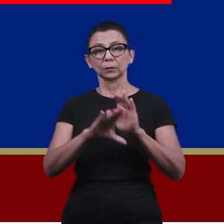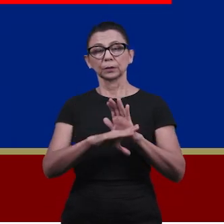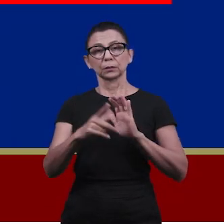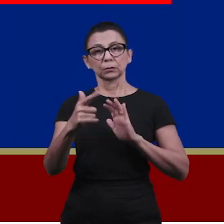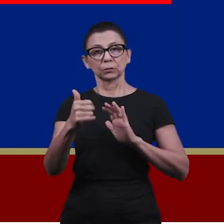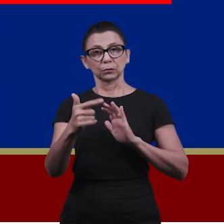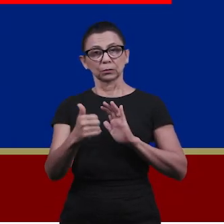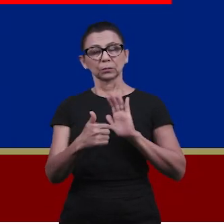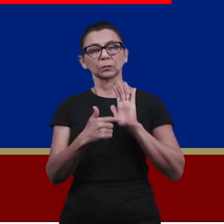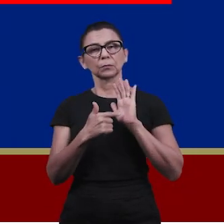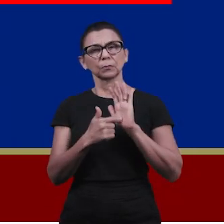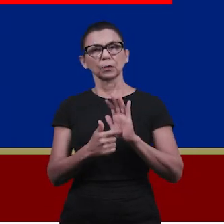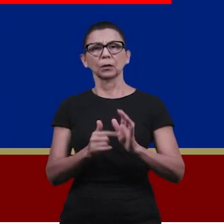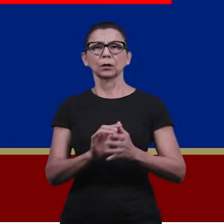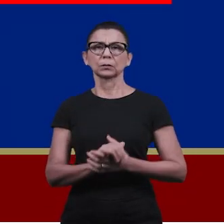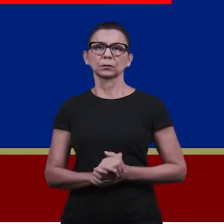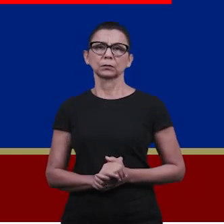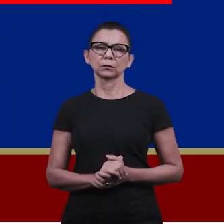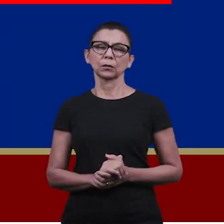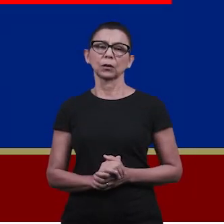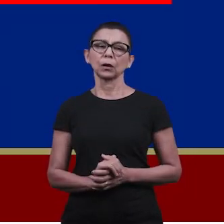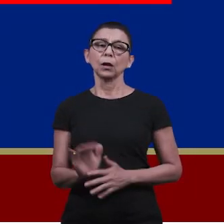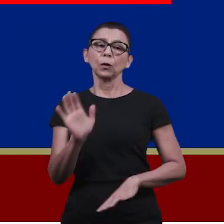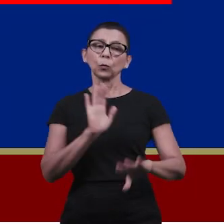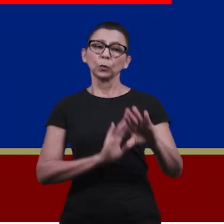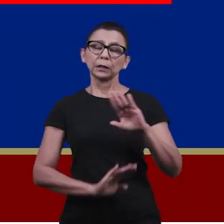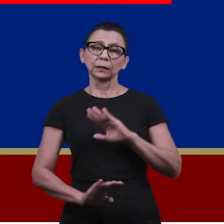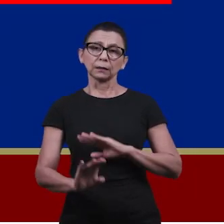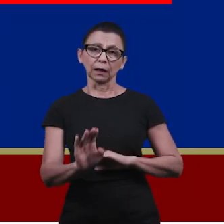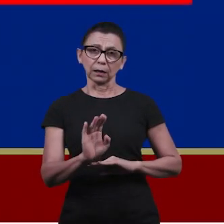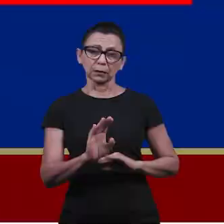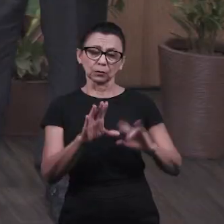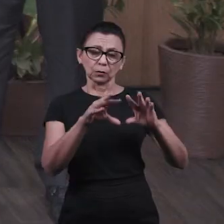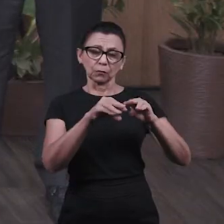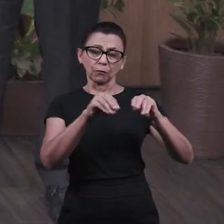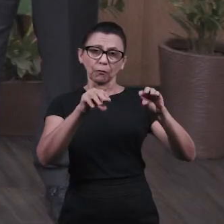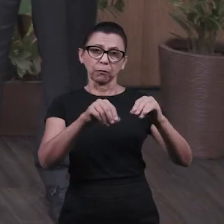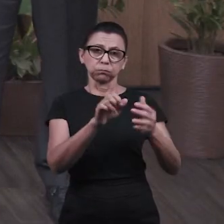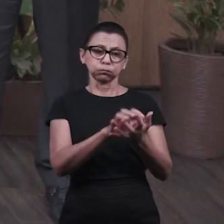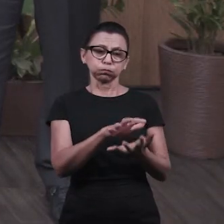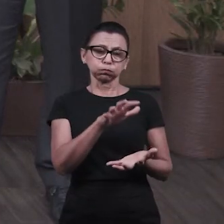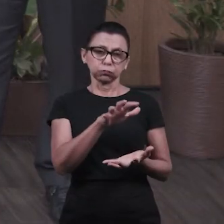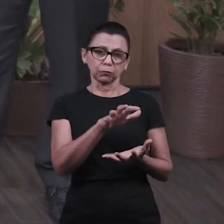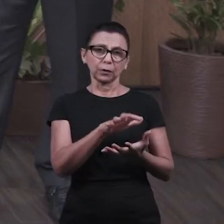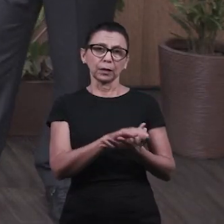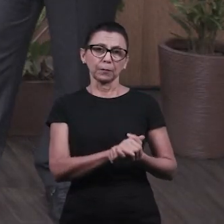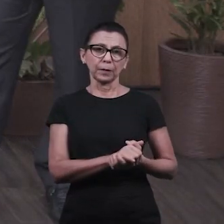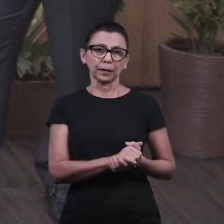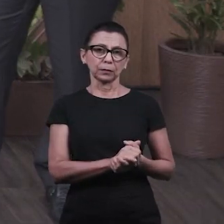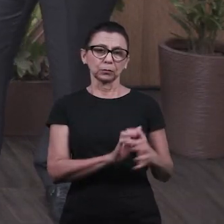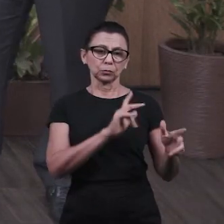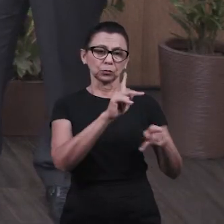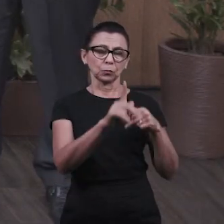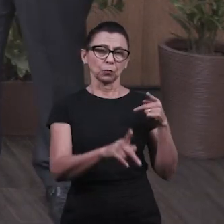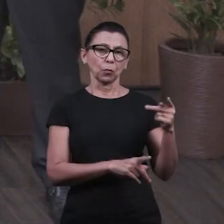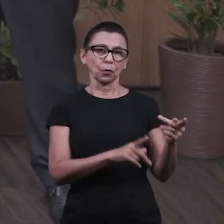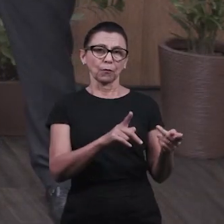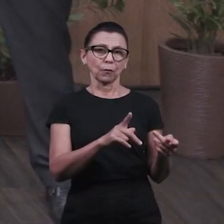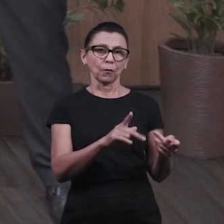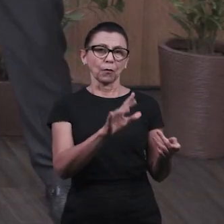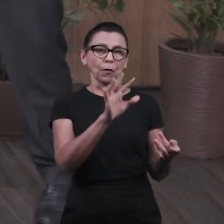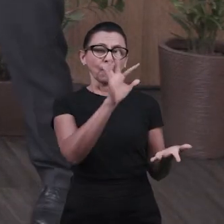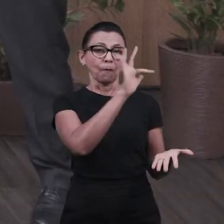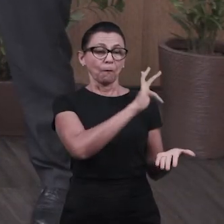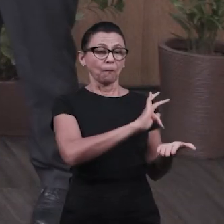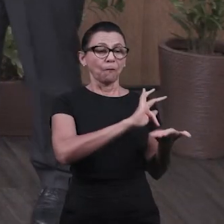attention au ferment des pharisiens. Une fois que le même ferment qui fait la pâte gonflée, c'est